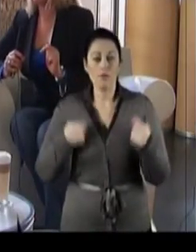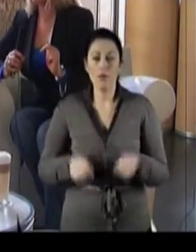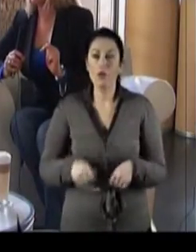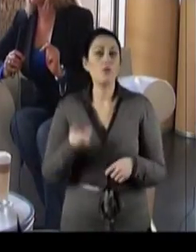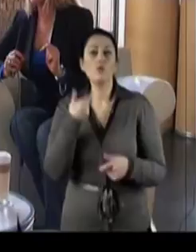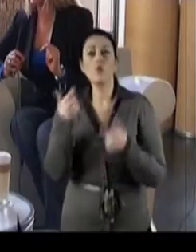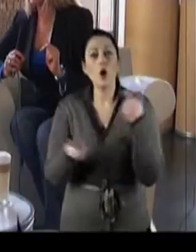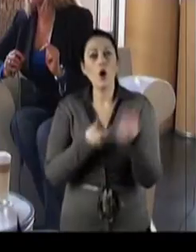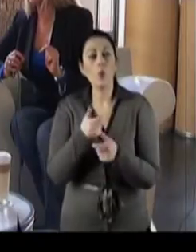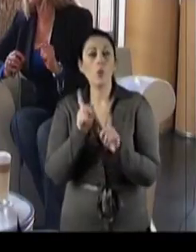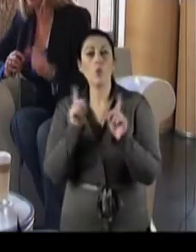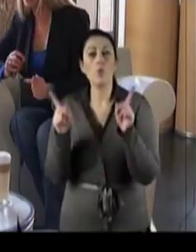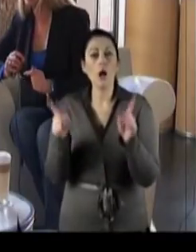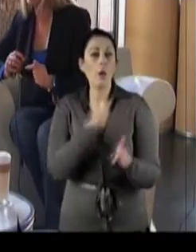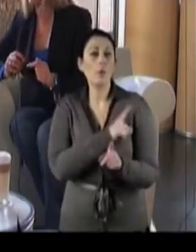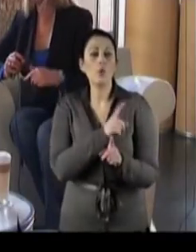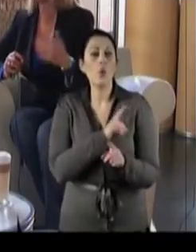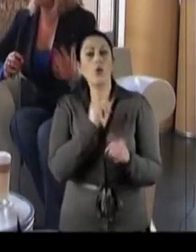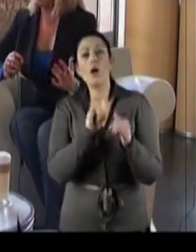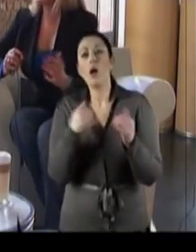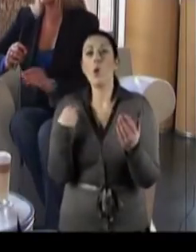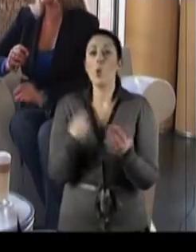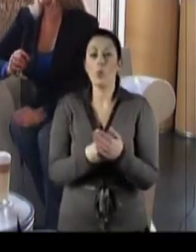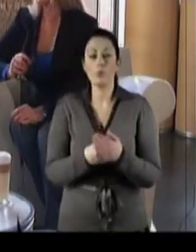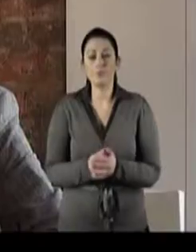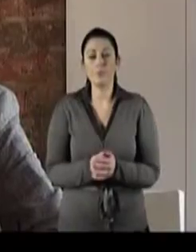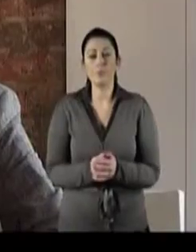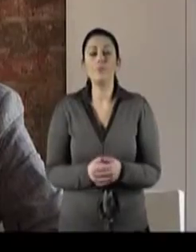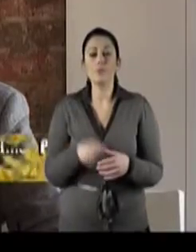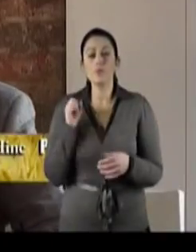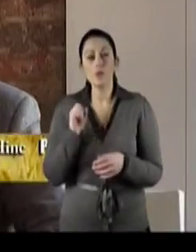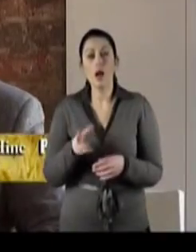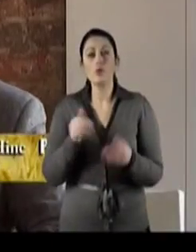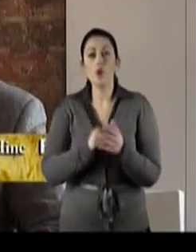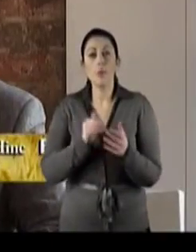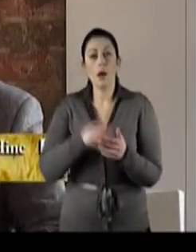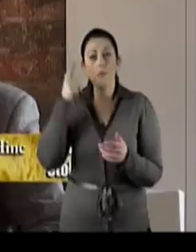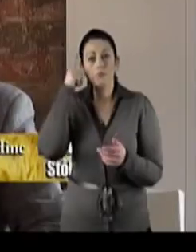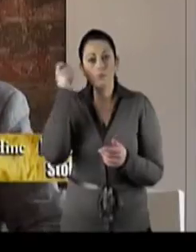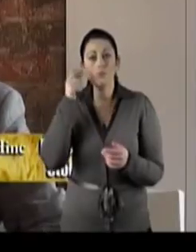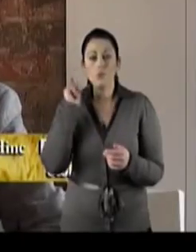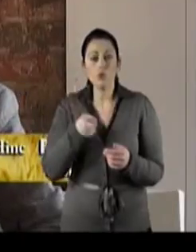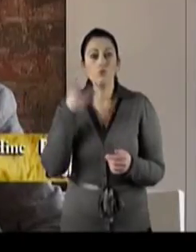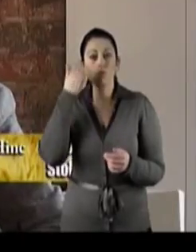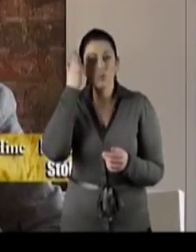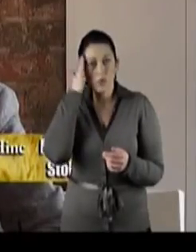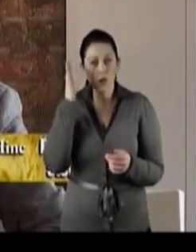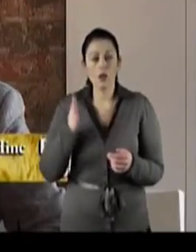szczególnego powinniśmy zwrócić uwagę, jeśli chodzi o przepisy podatkowe i zakupy przez internet? No, oczywiście powinniśmy pamiętać o